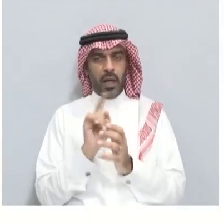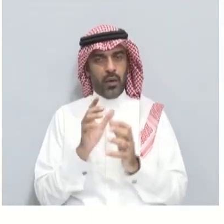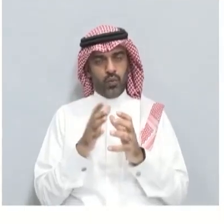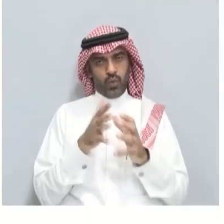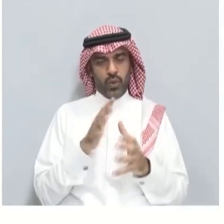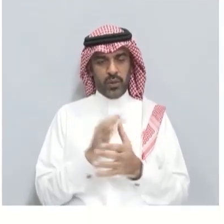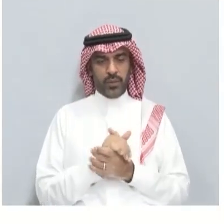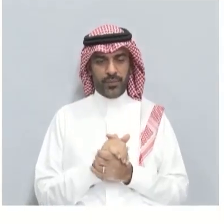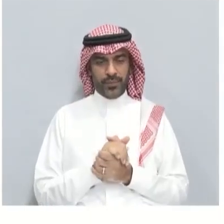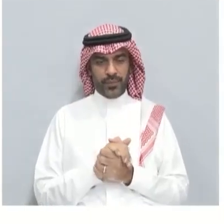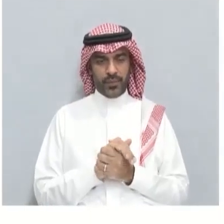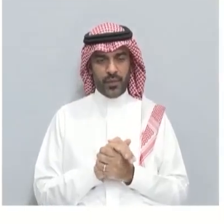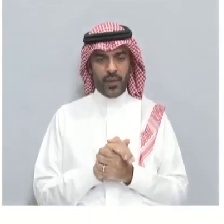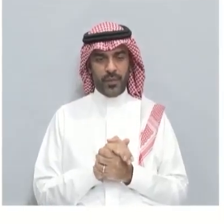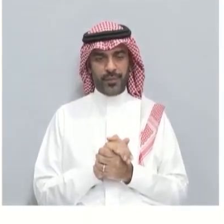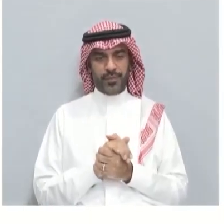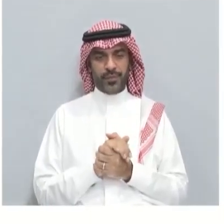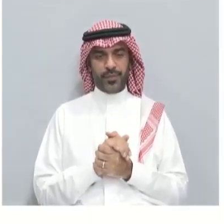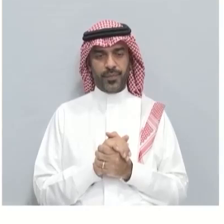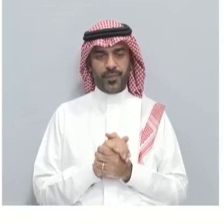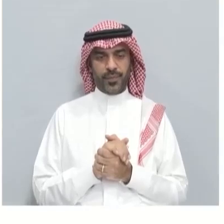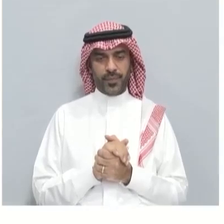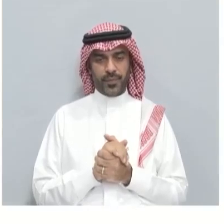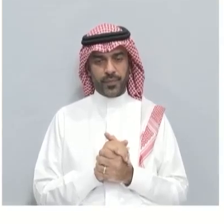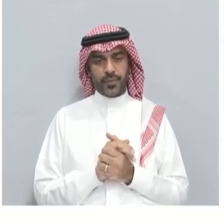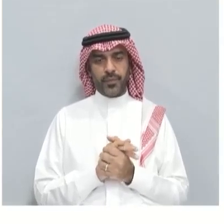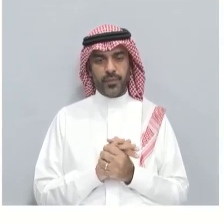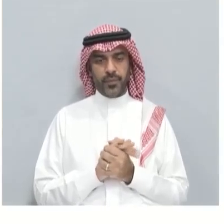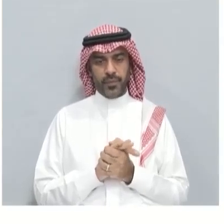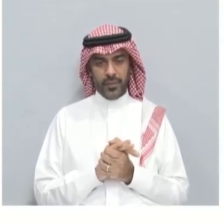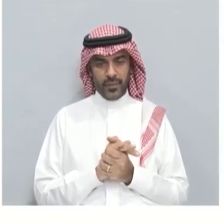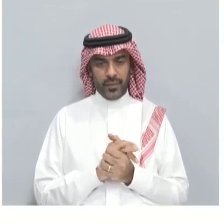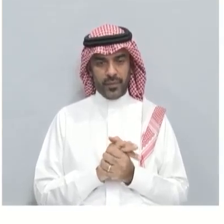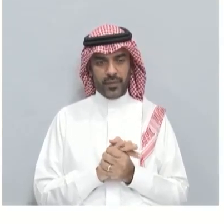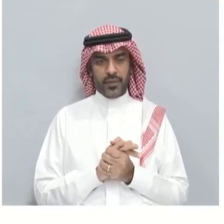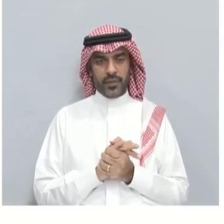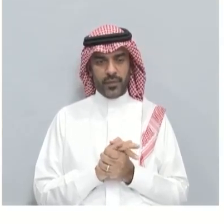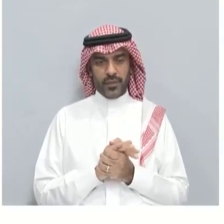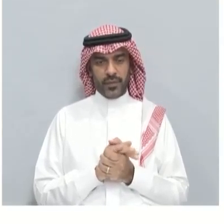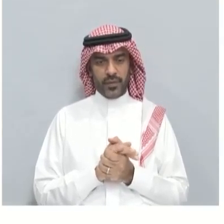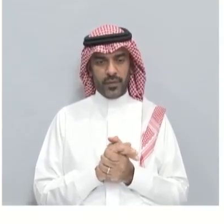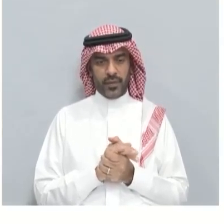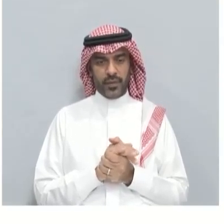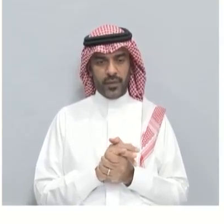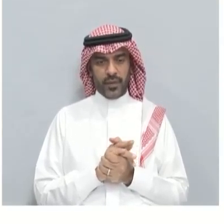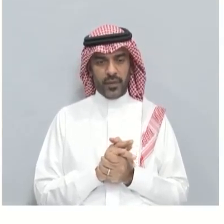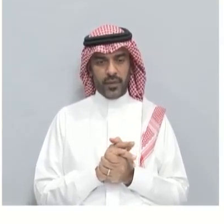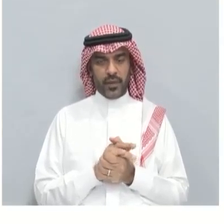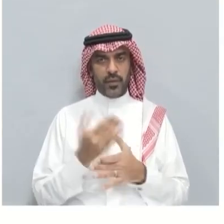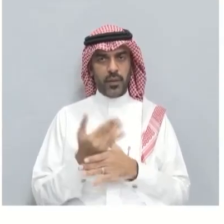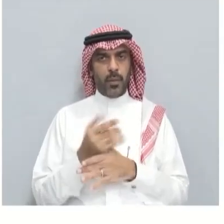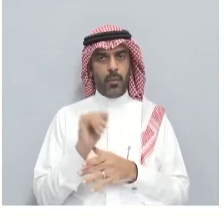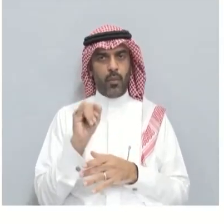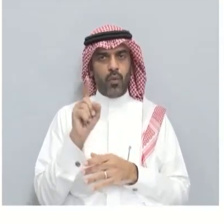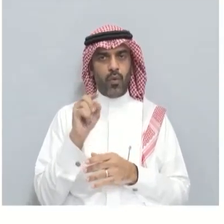اذا نيجي الان ثوران منخفض ثوان منخفض ثوران متوسط ثوران مرتفع لماذا سميت مركبه لما ترك